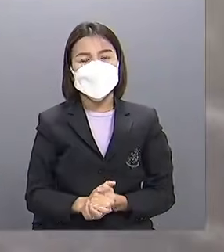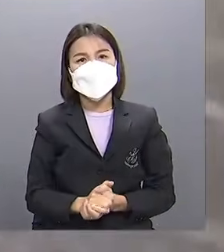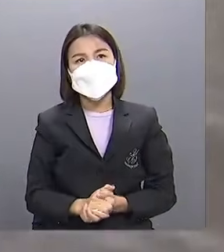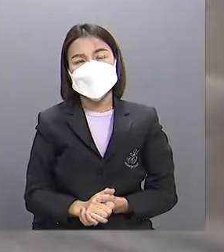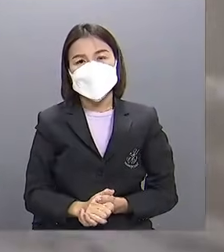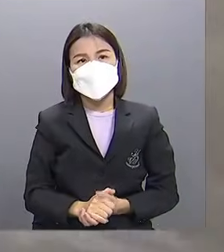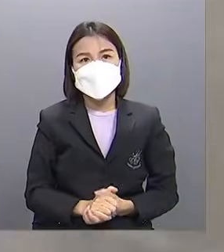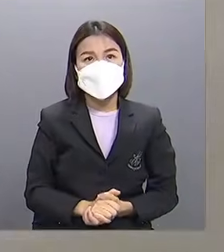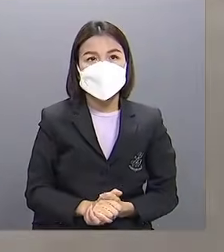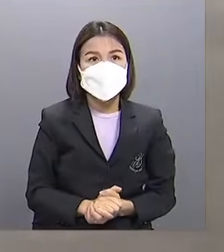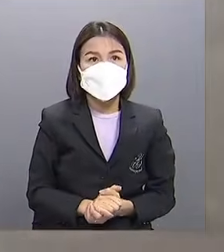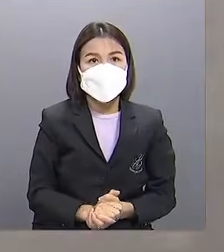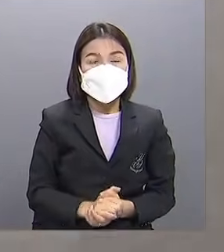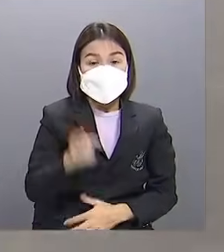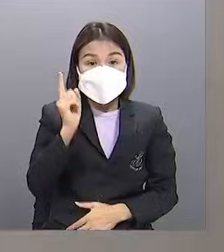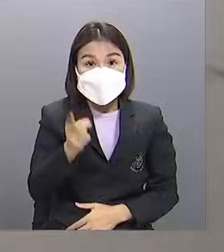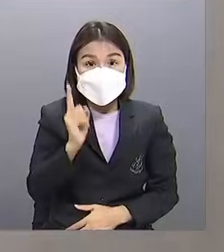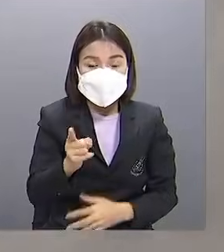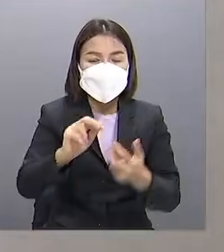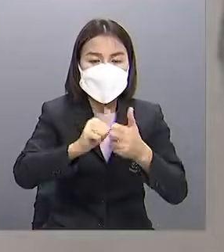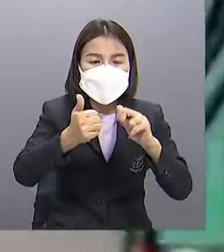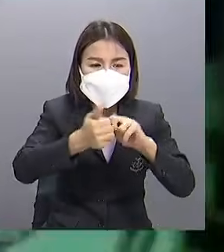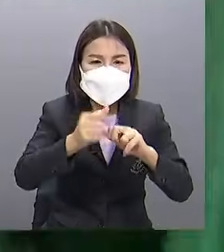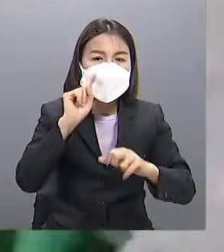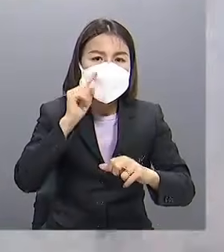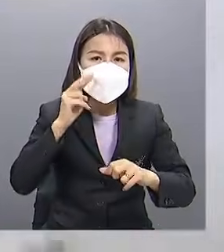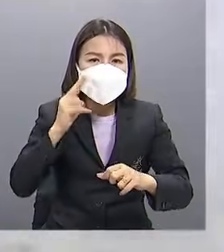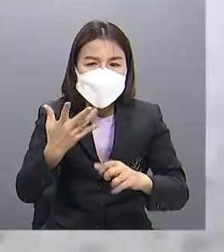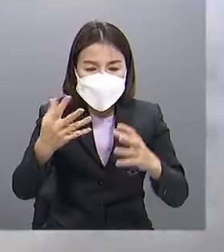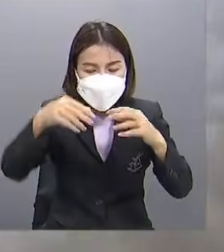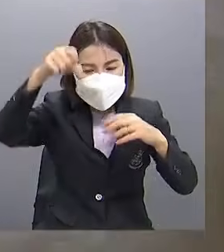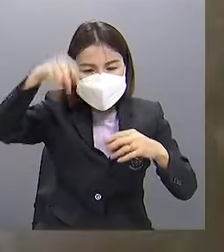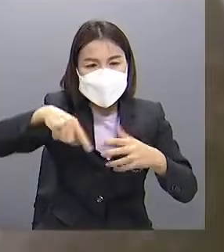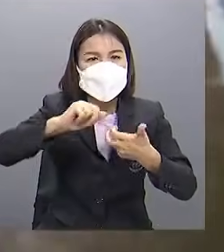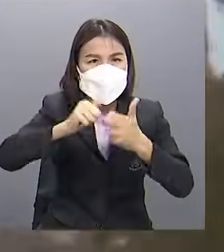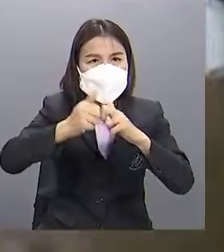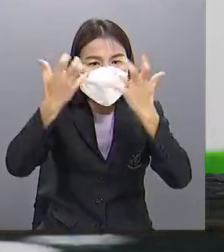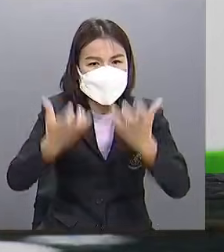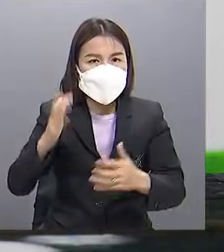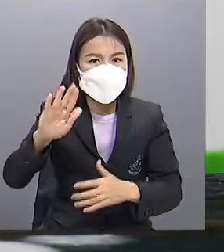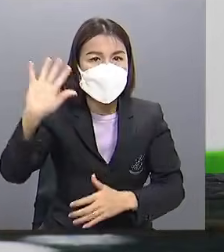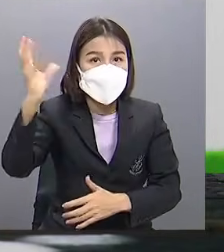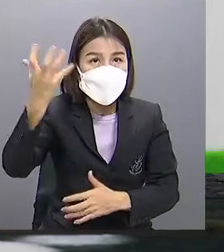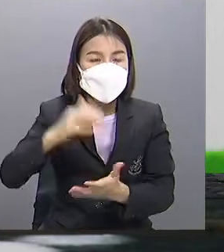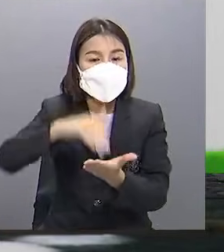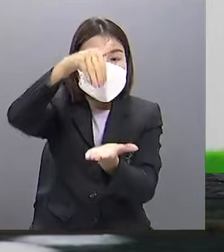องภัยพิบัติซ้ำซ้อนเนี่ยนะครับเป็นเรื่องใหญ่มากสำหรับโลกหลักการสากลก็คือว่าเวลาเกิดอุทกภัย